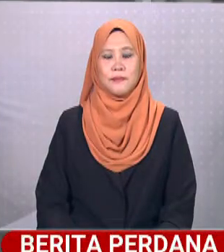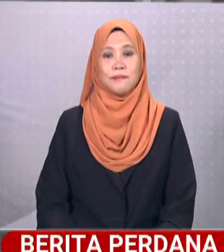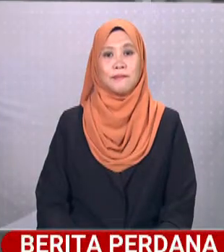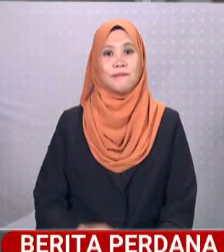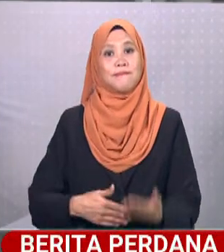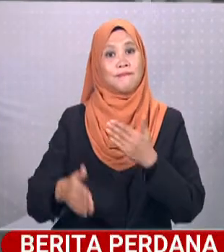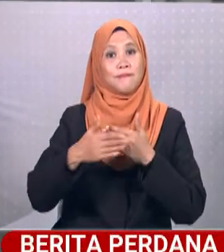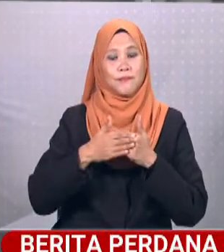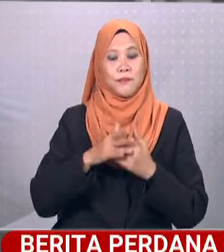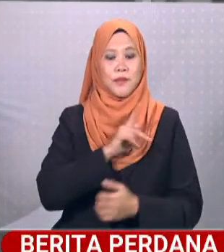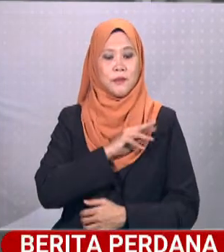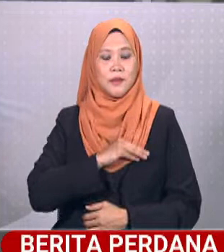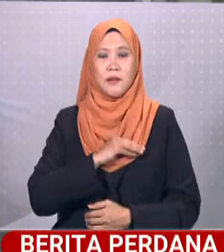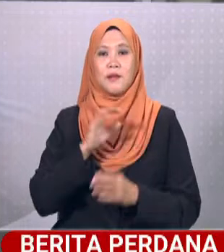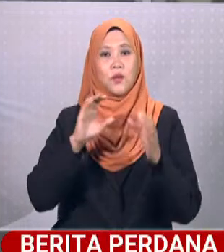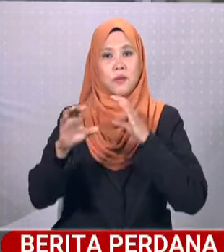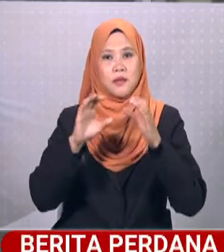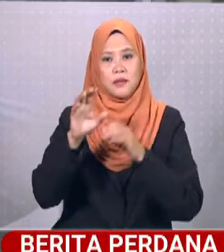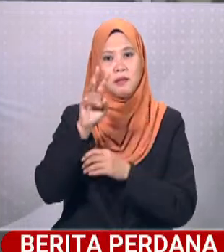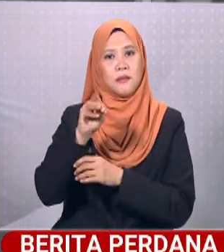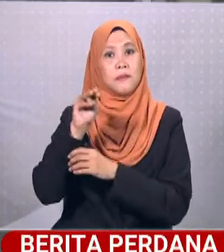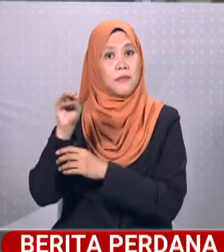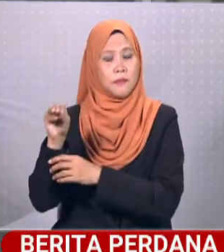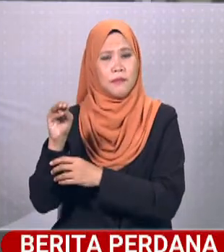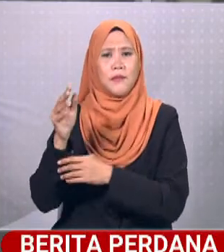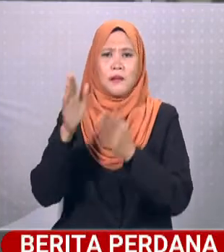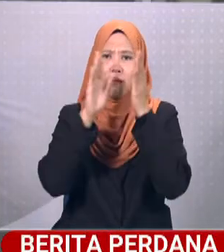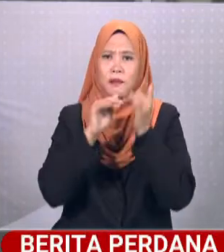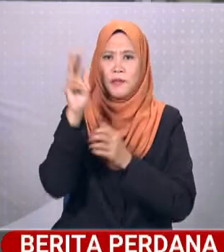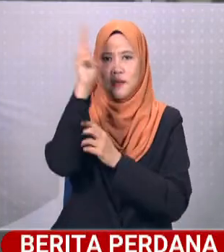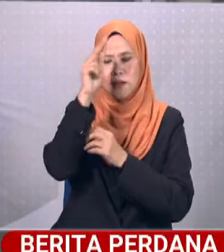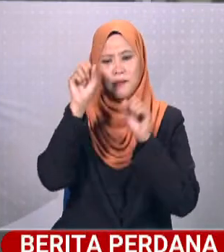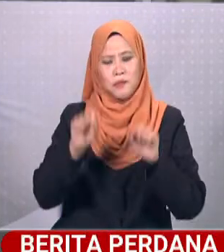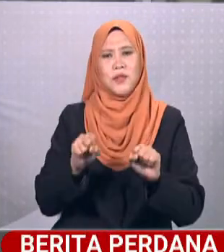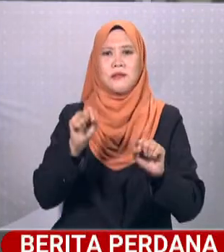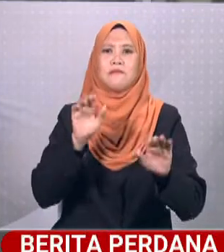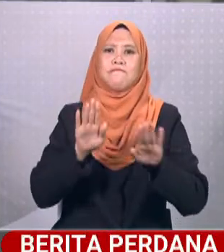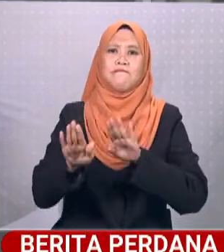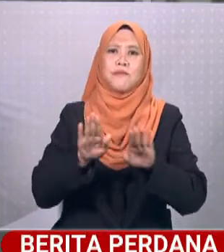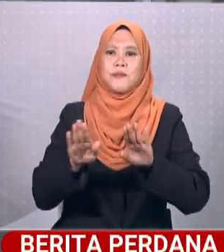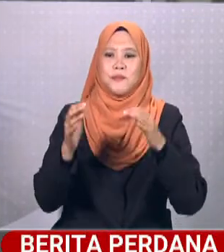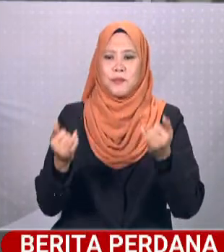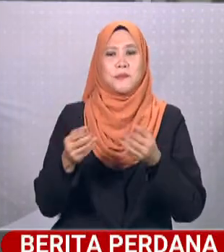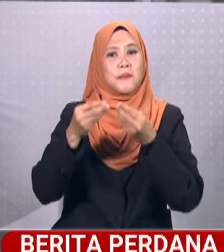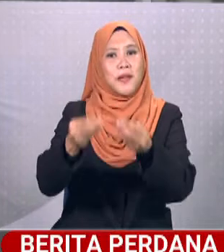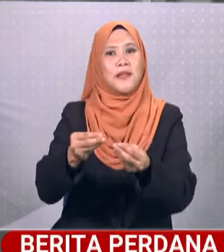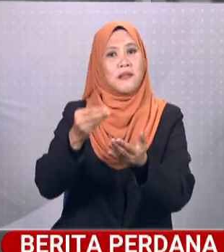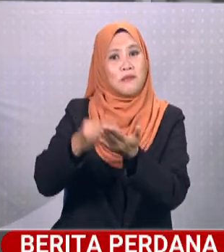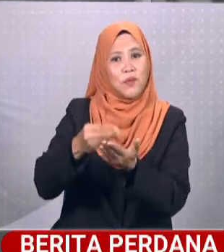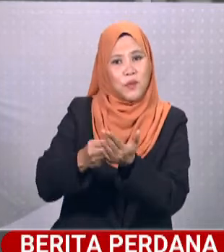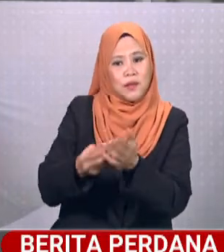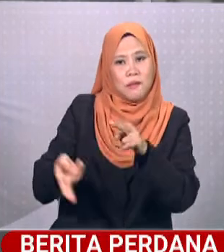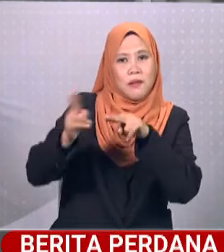Bersua kembali. Kementerian Komunikasi dan Multimedia berharap kerajaan mempertimbangkan cadangan pemberian insentif tambahan